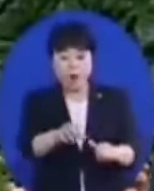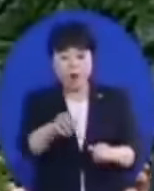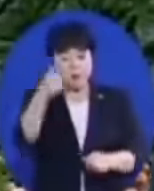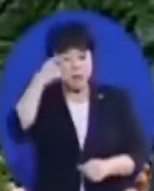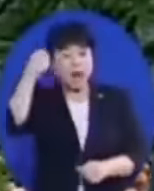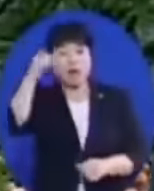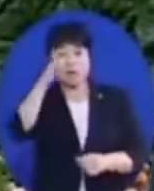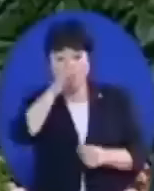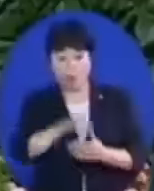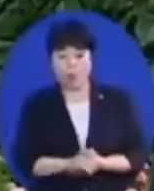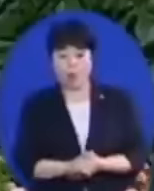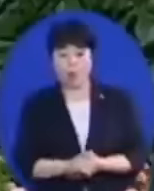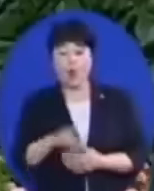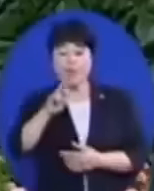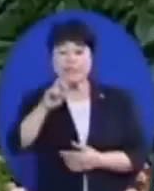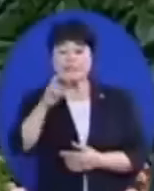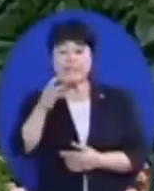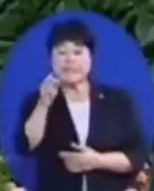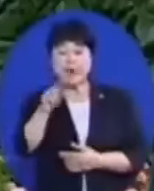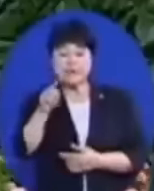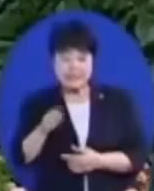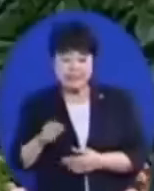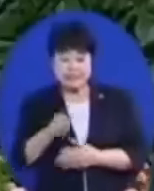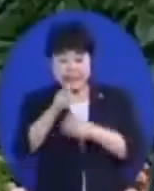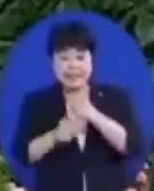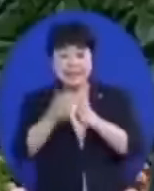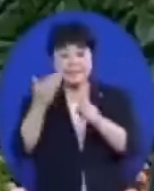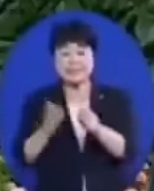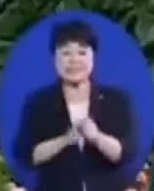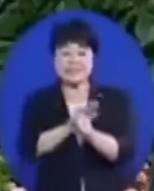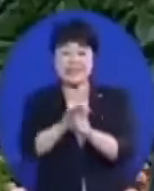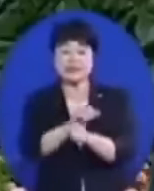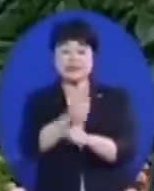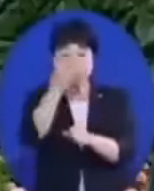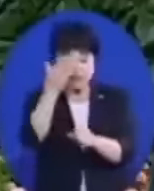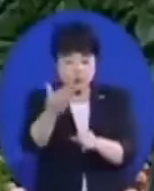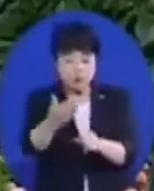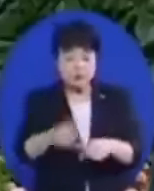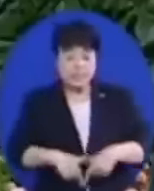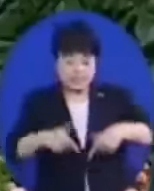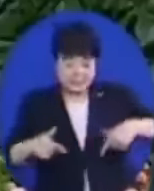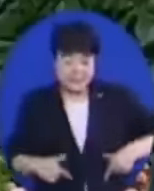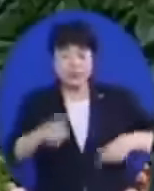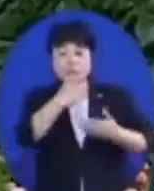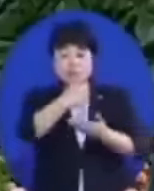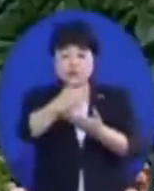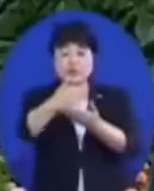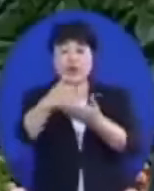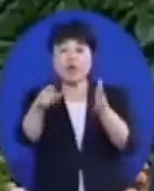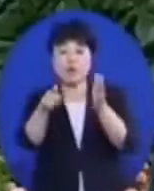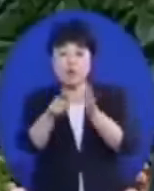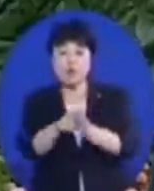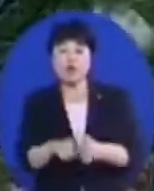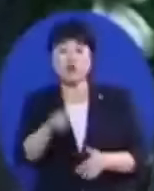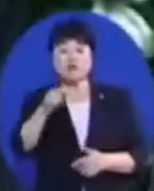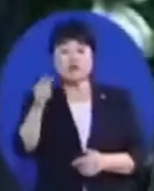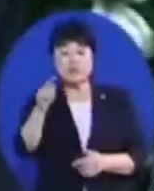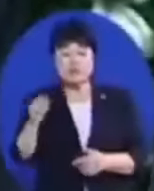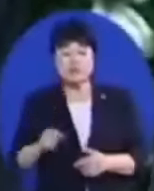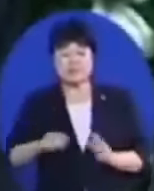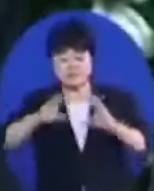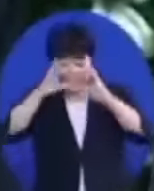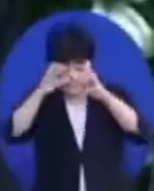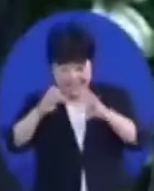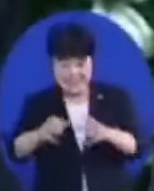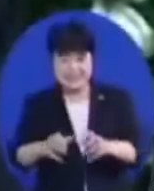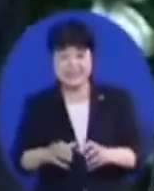분이시라고 믿고 있고 23%는 하나님은 사랑하고 용서하는 자비로우신 분이라고 믿고 있으며 16%는 세상의